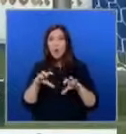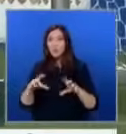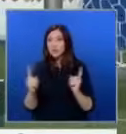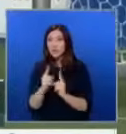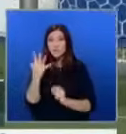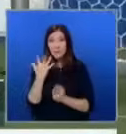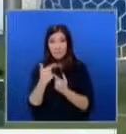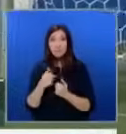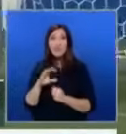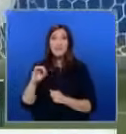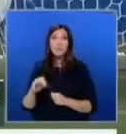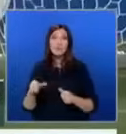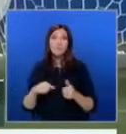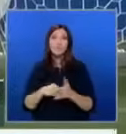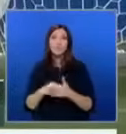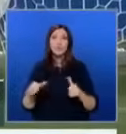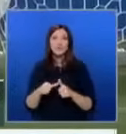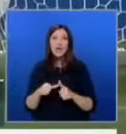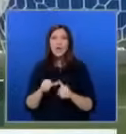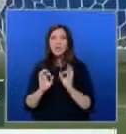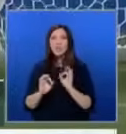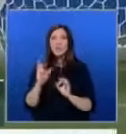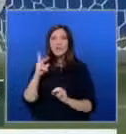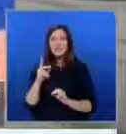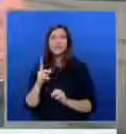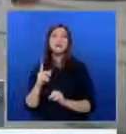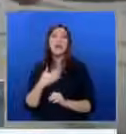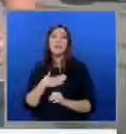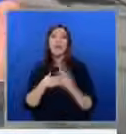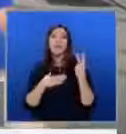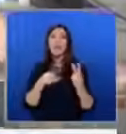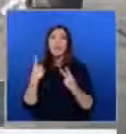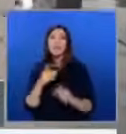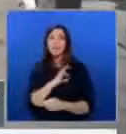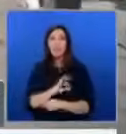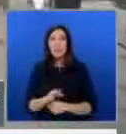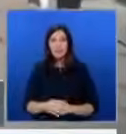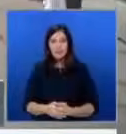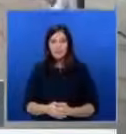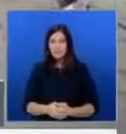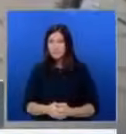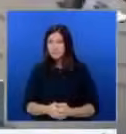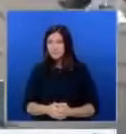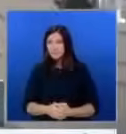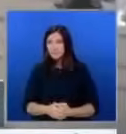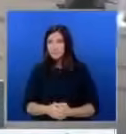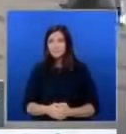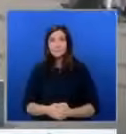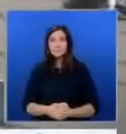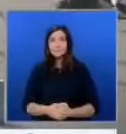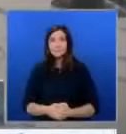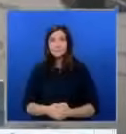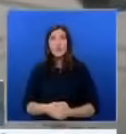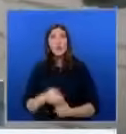европейски футболни финали, като до момента Франция води с 2-1 победа. Феновете днес залаха Мариан Плац